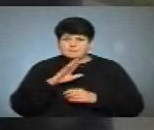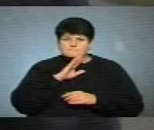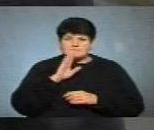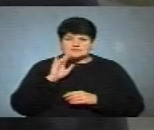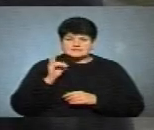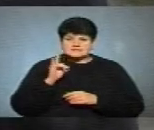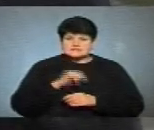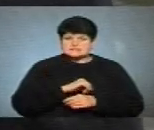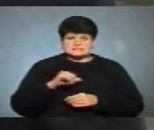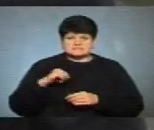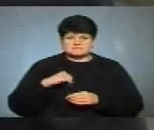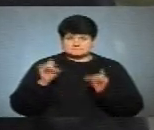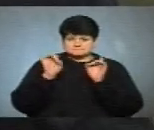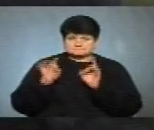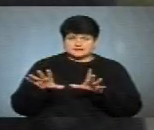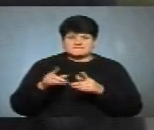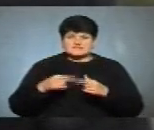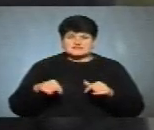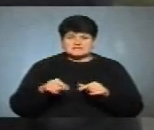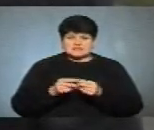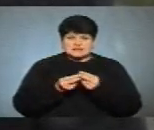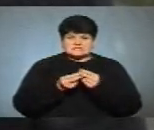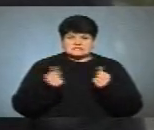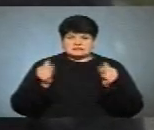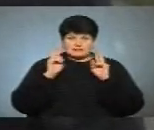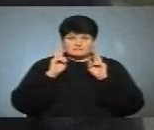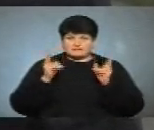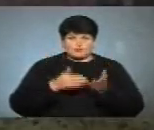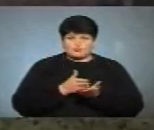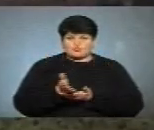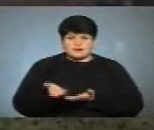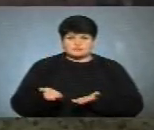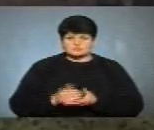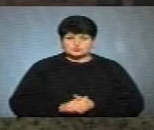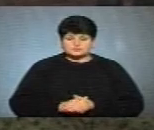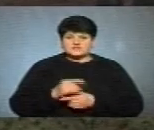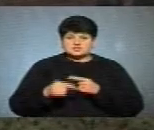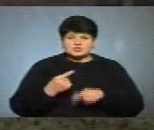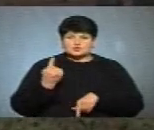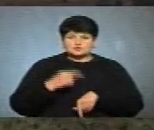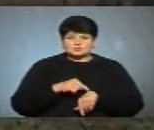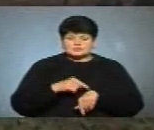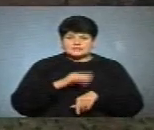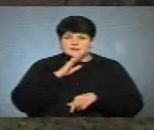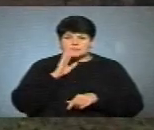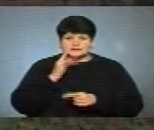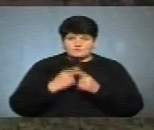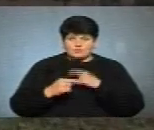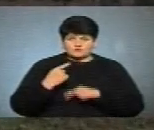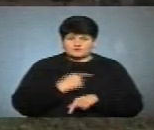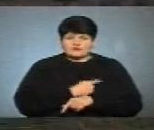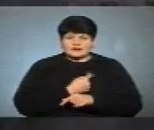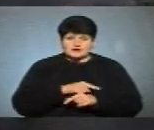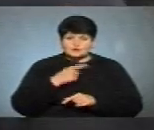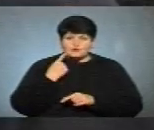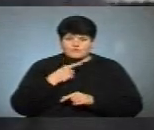дитиною самовільно залишили відділення і зникли в невідомому напрямку. Через годину мати з донькою повернулася до лікарні,